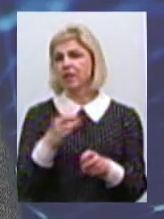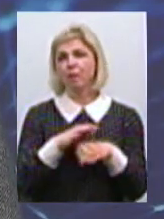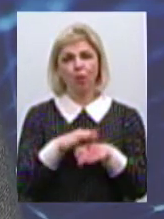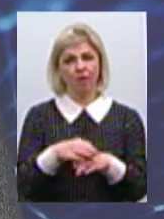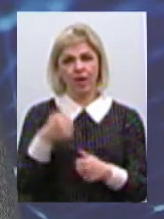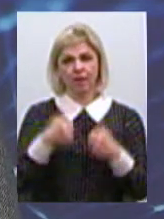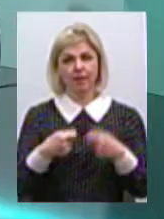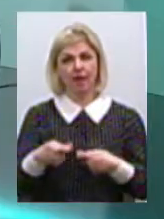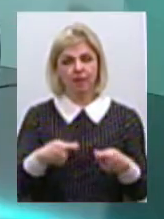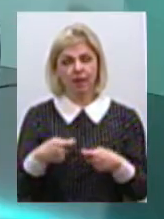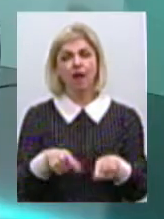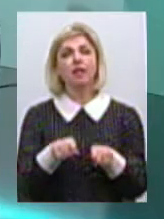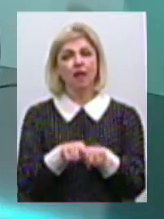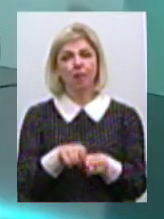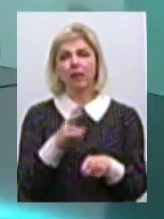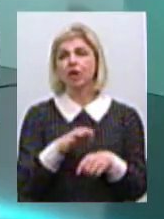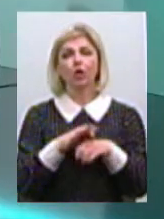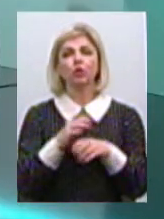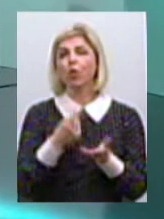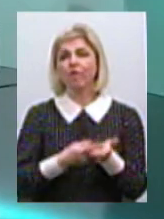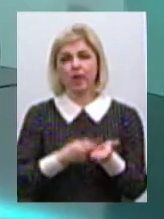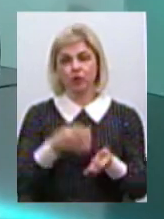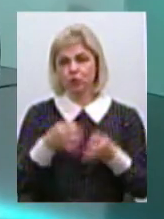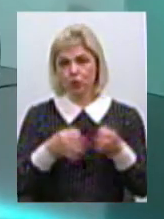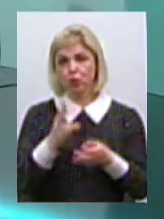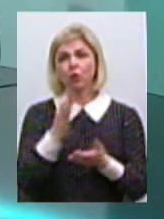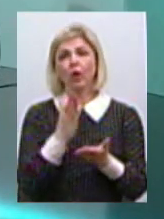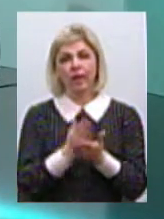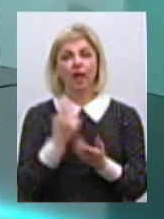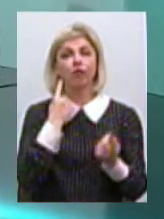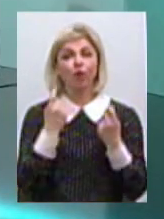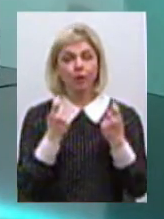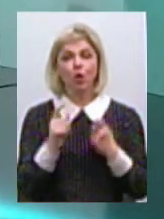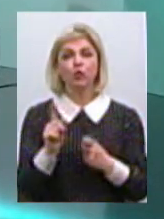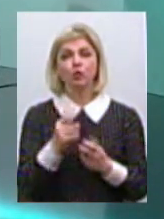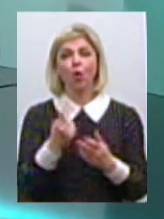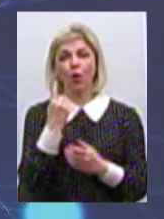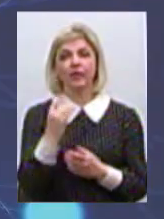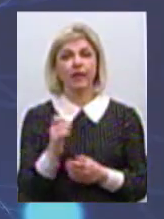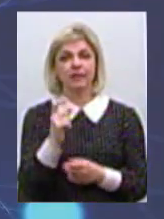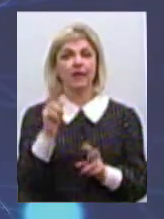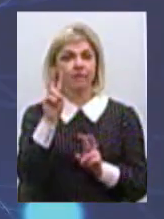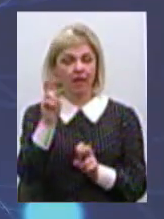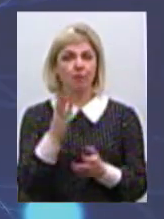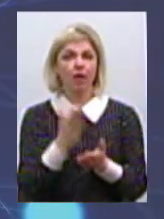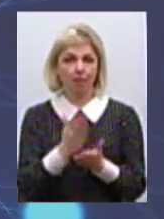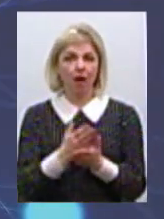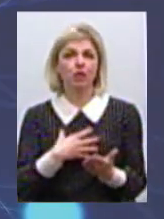само, не доведено судом, але є інформація, що тому, що одна з фірм мала свої